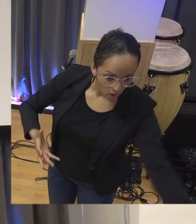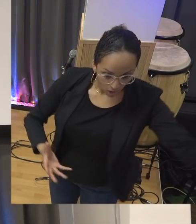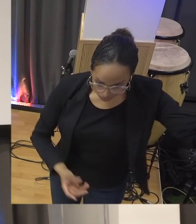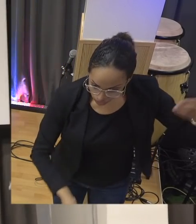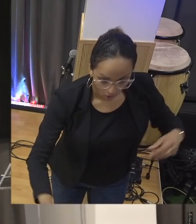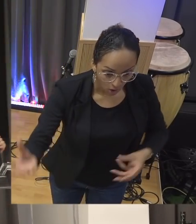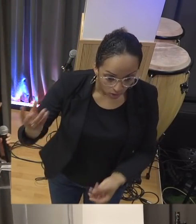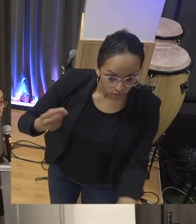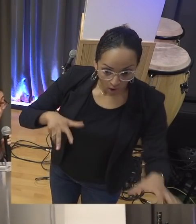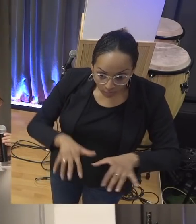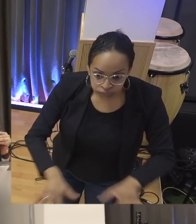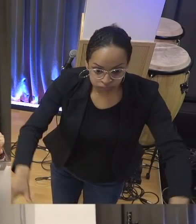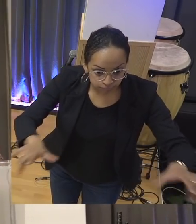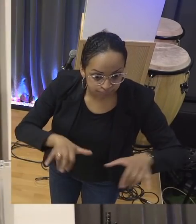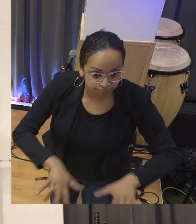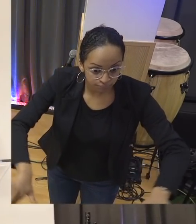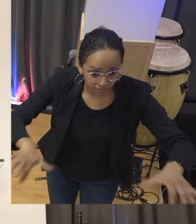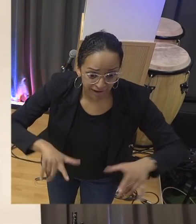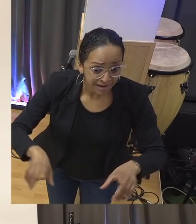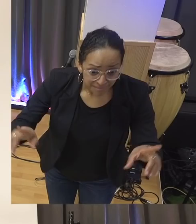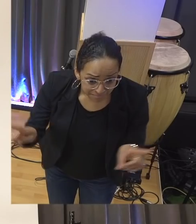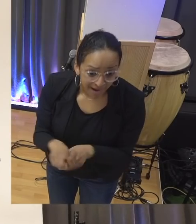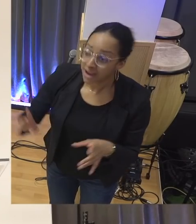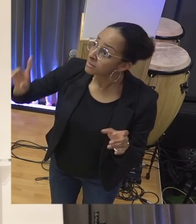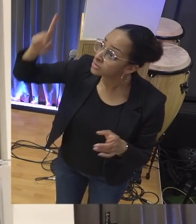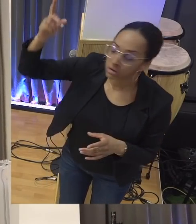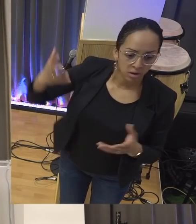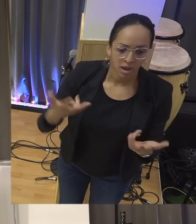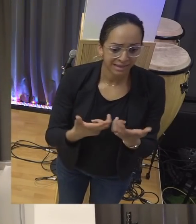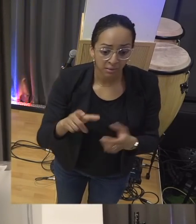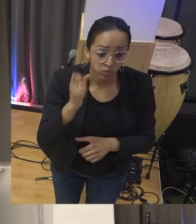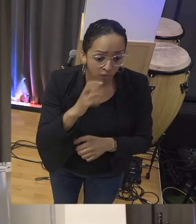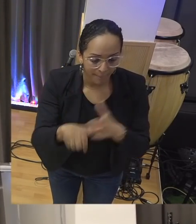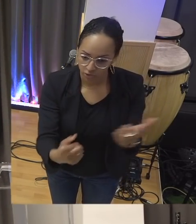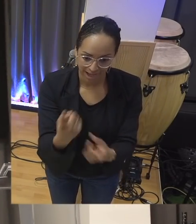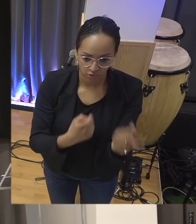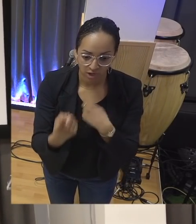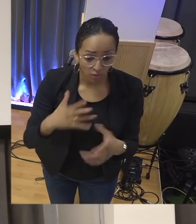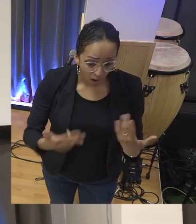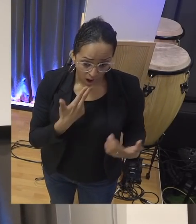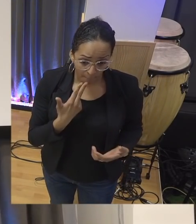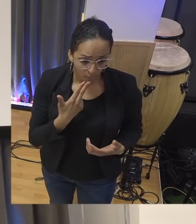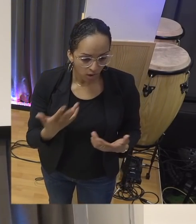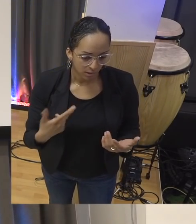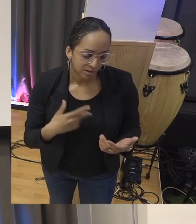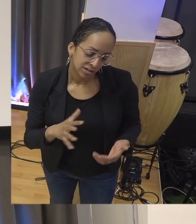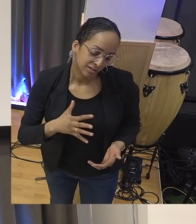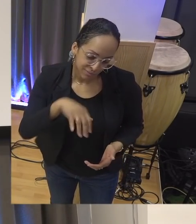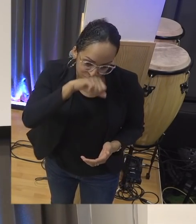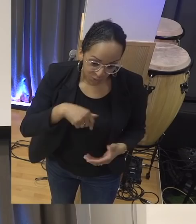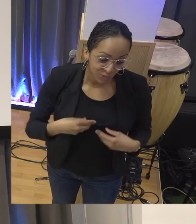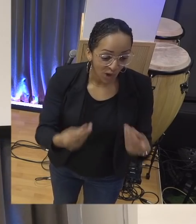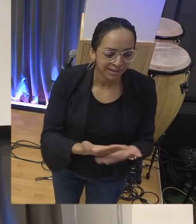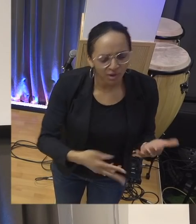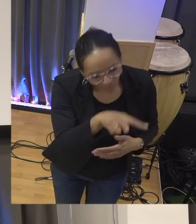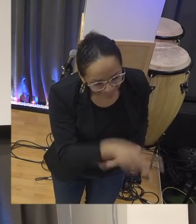j'ai besoin. Dieu veut que nous soyons. Souvent, les gens ils me posent cette question parce que vous savez, c'est un effet de mode. J'aime bien quand même vous donner un petit peu ce qui se passe aujourd'hui